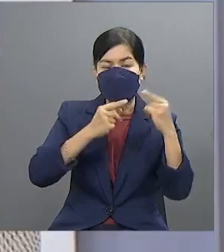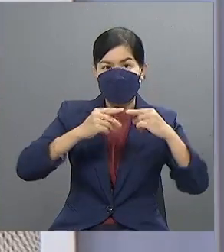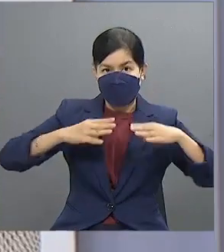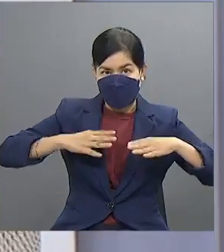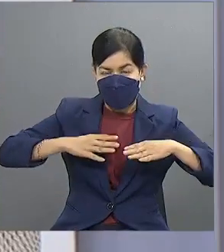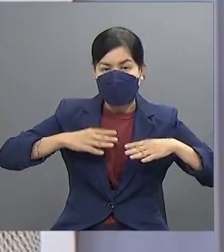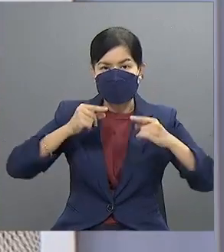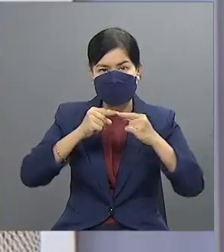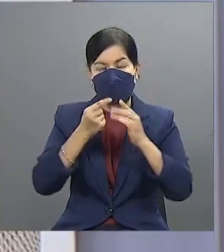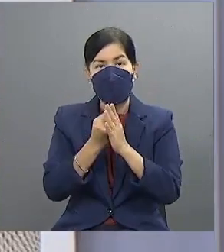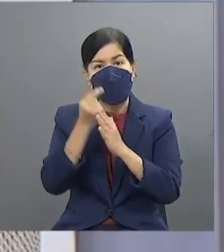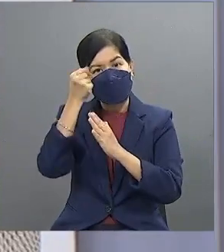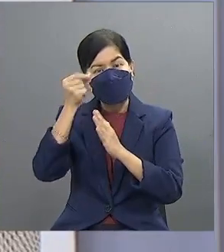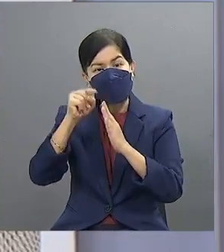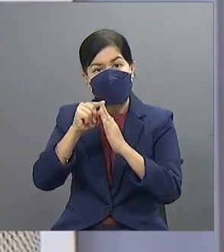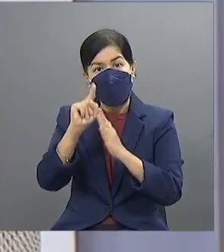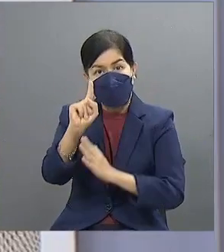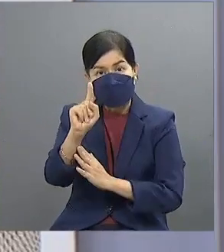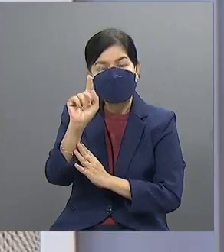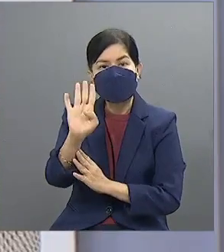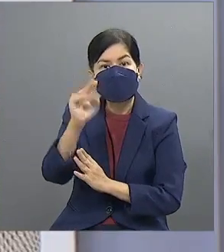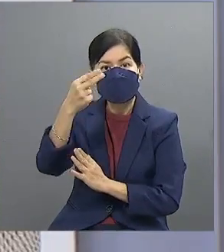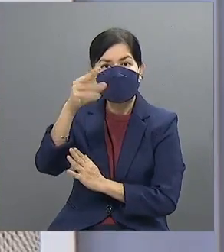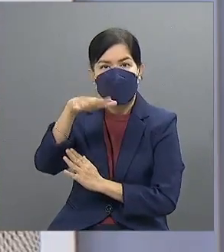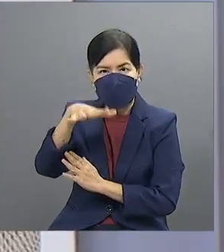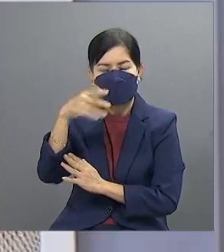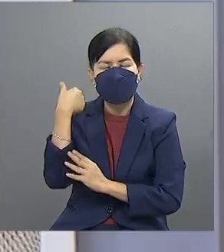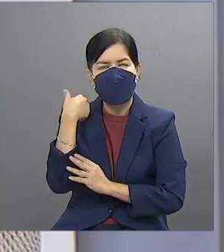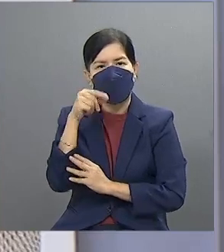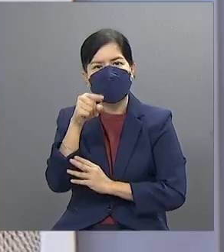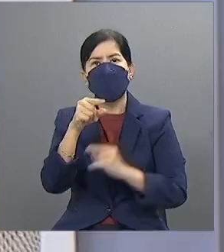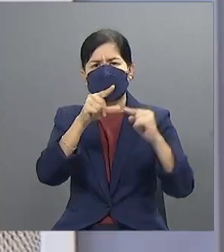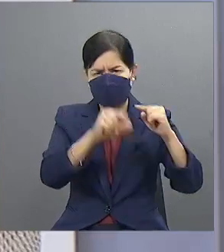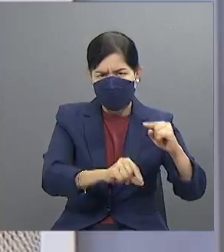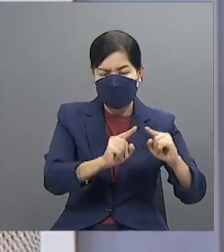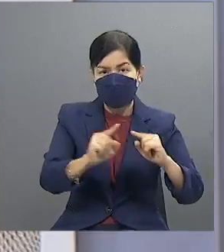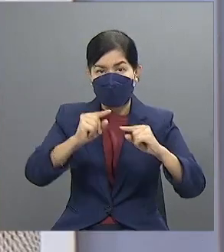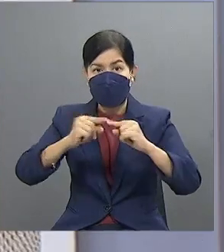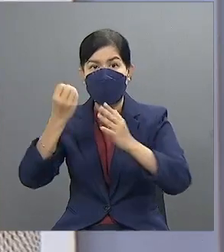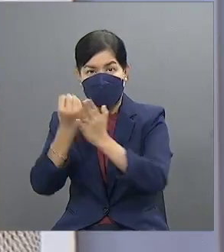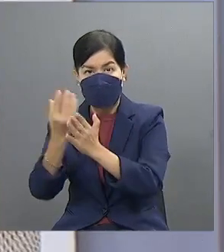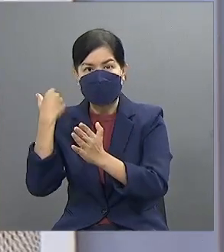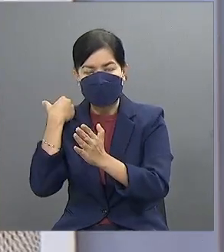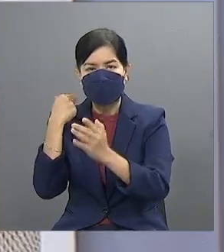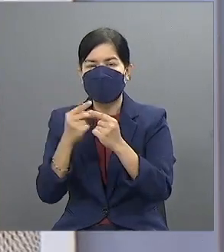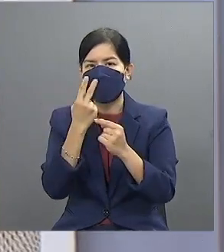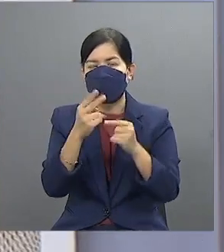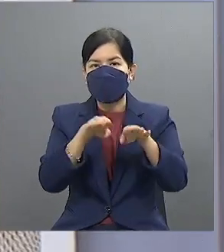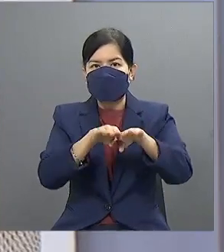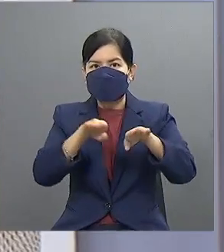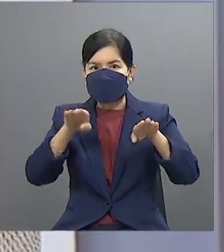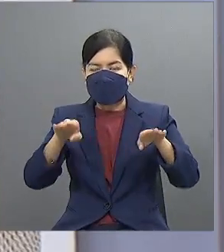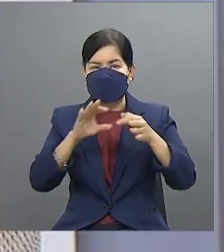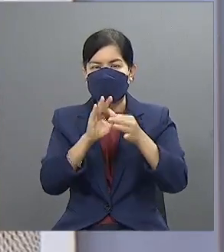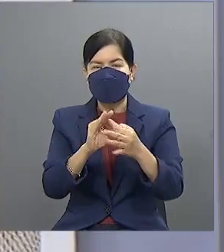000าจะยตรสอข้อมูลมานะคะที่พักขนาดนี้มาตรฐานความปลดภัเป็อย่ไรแล้วหลายคนกเริ่มตงคำถามกับ